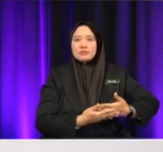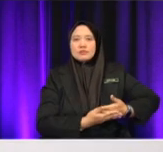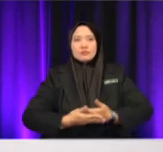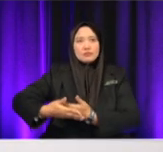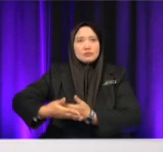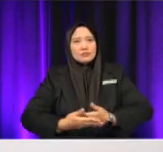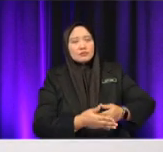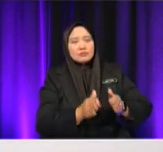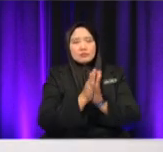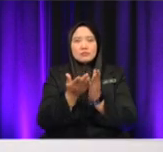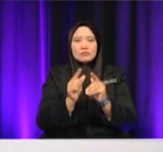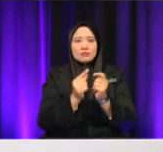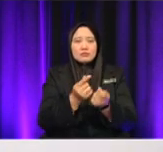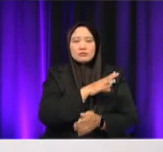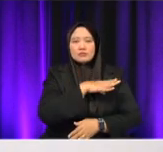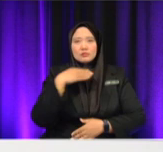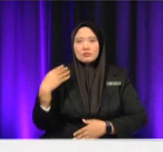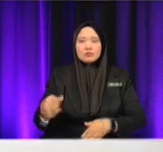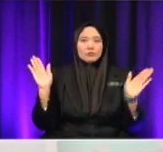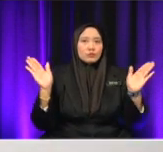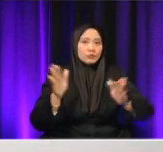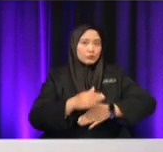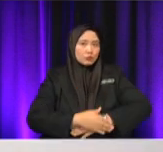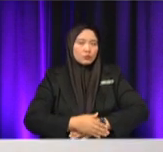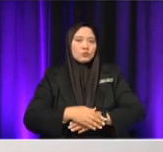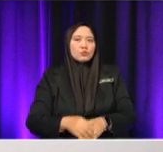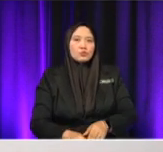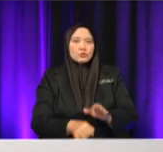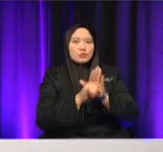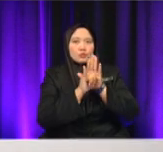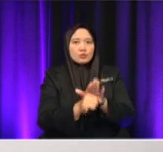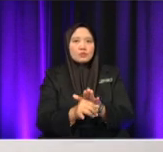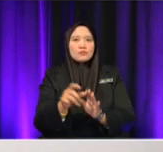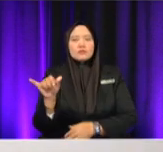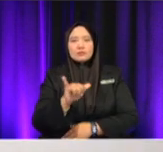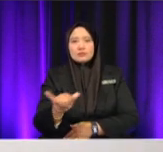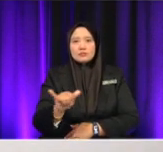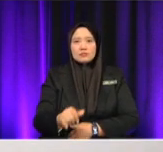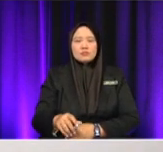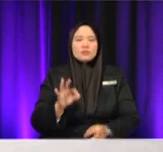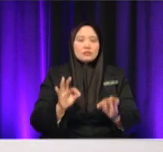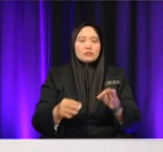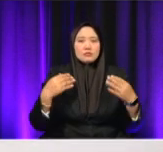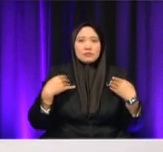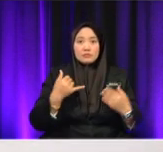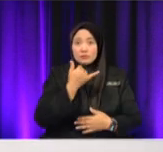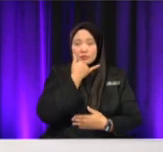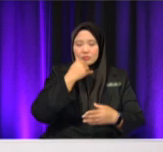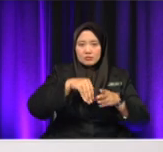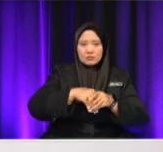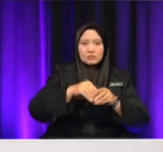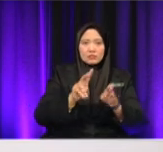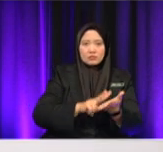Jadi jika terdapat kesalahan atau kesilapan mereka boleh memperbaikan atau meneguh kesalahan tersebut oke